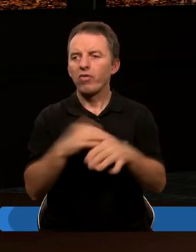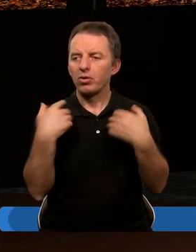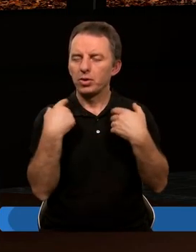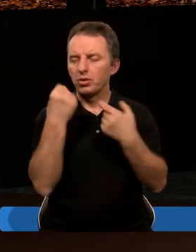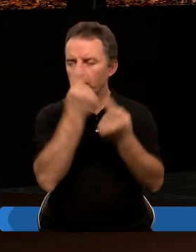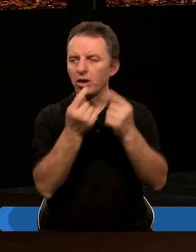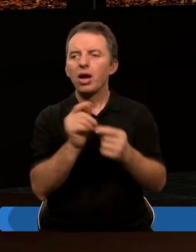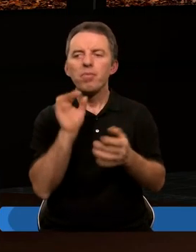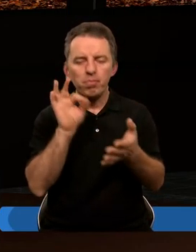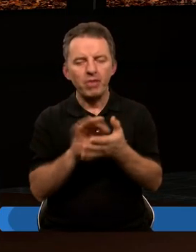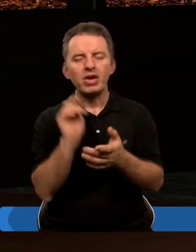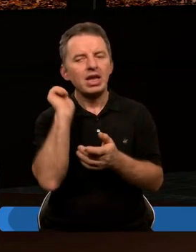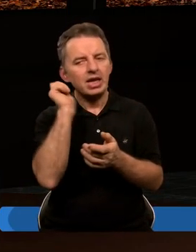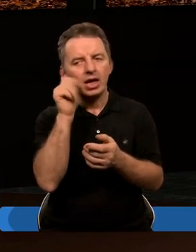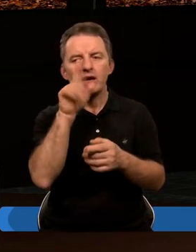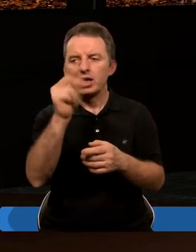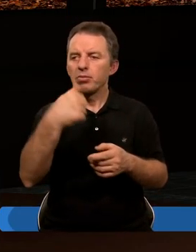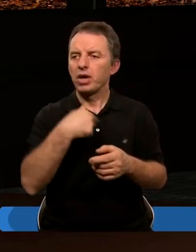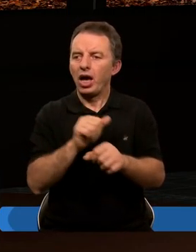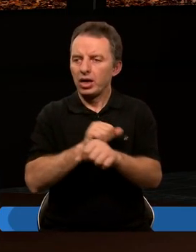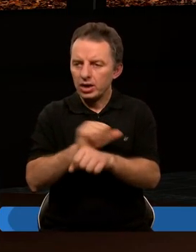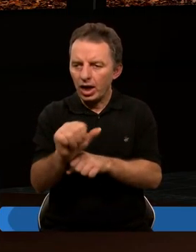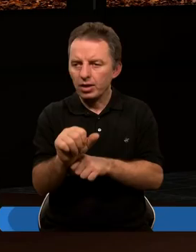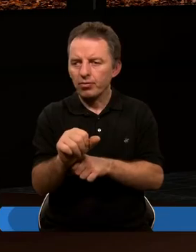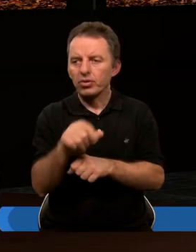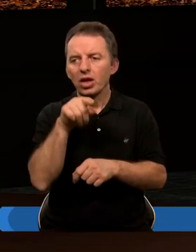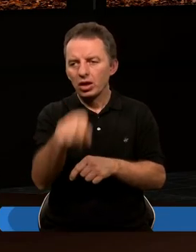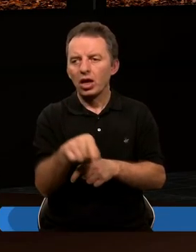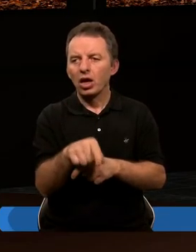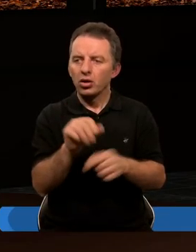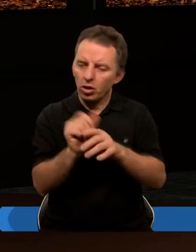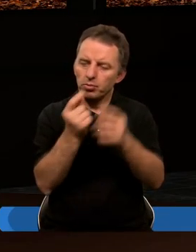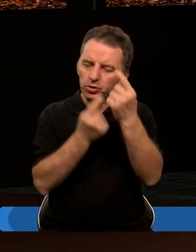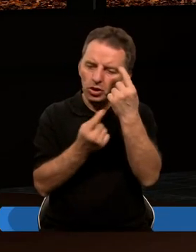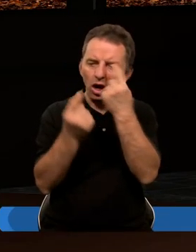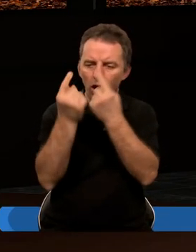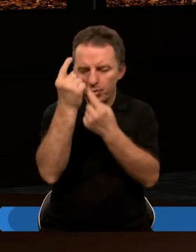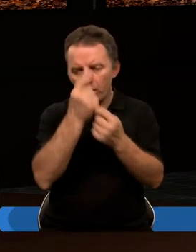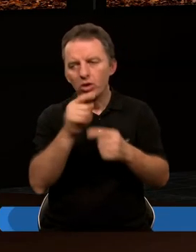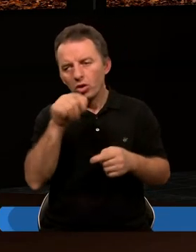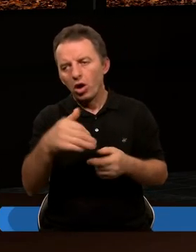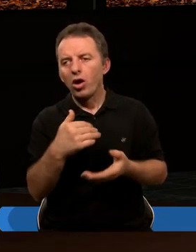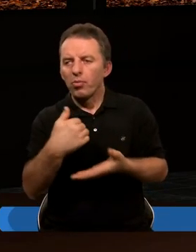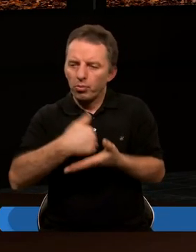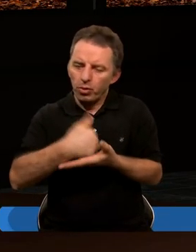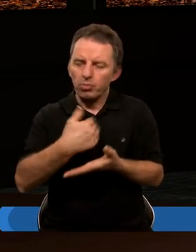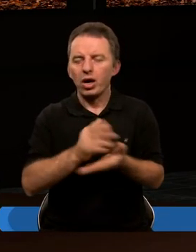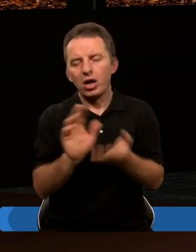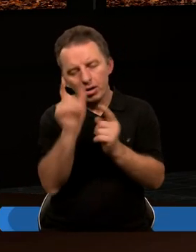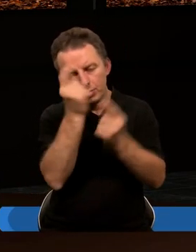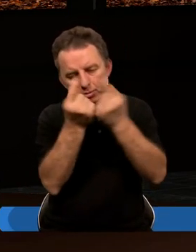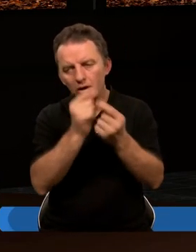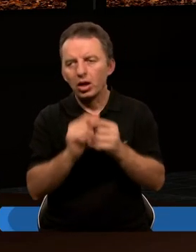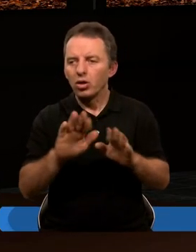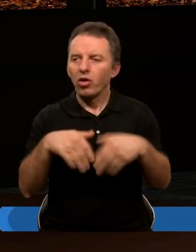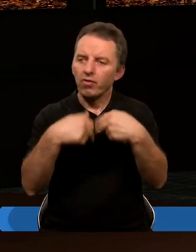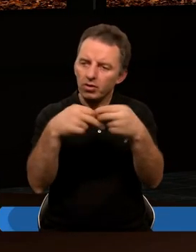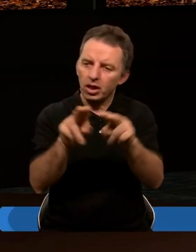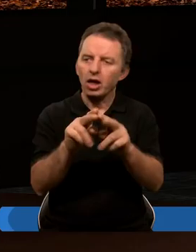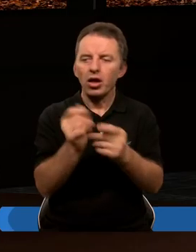rzeczywiście, pewnym sygnałem tego, kim jestem, jest taka autorefleksja. Co rzeczywiście zaprząta moje myśli? Co jest ważne? Czemu się